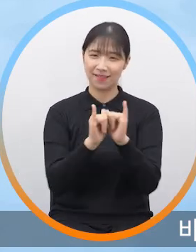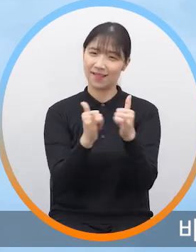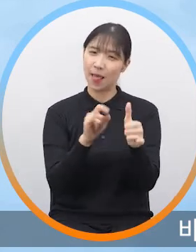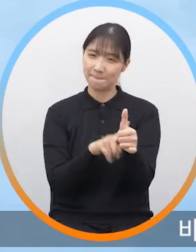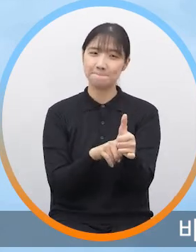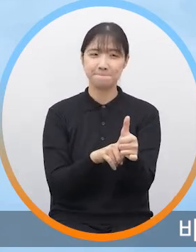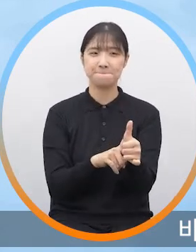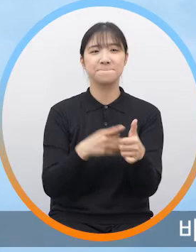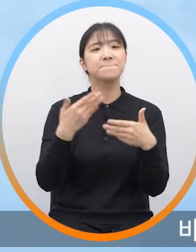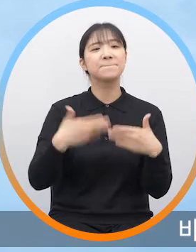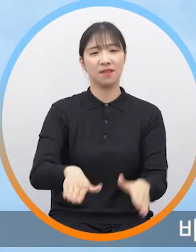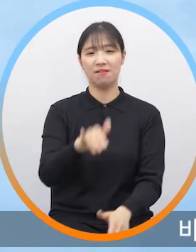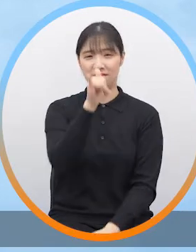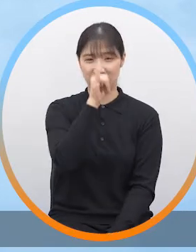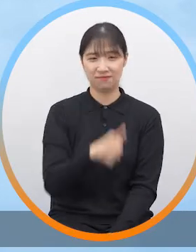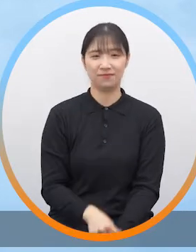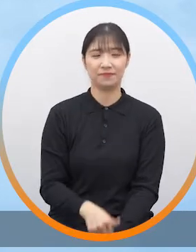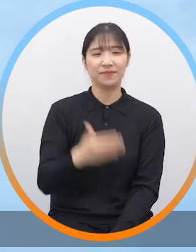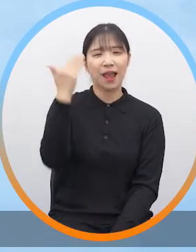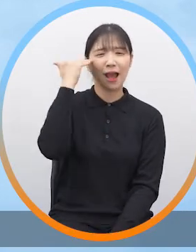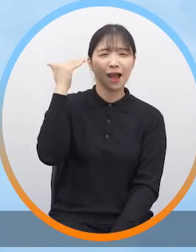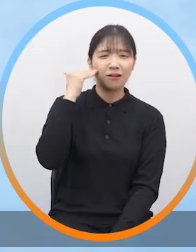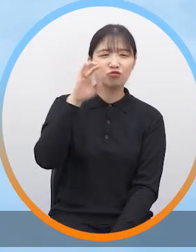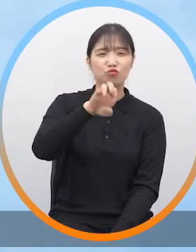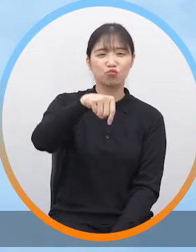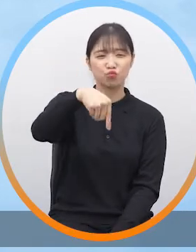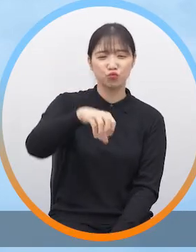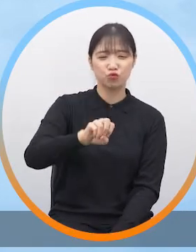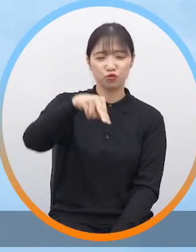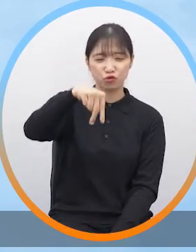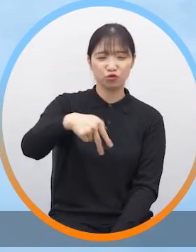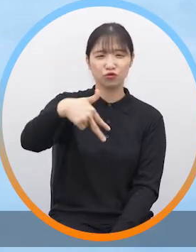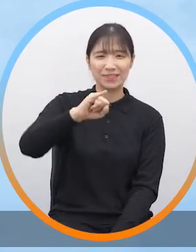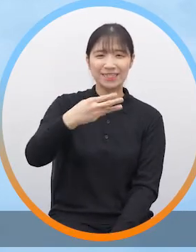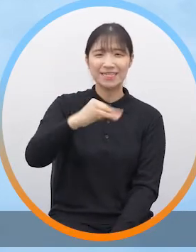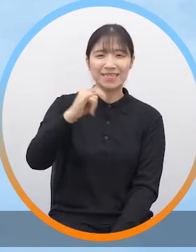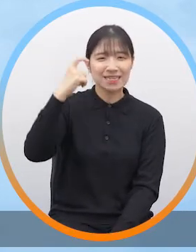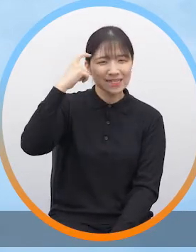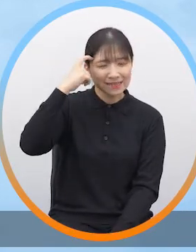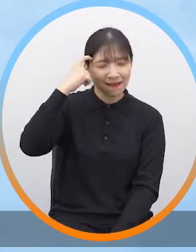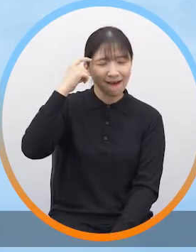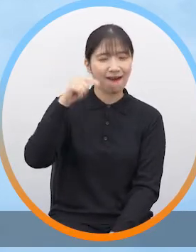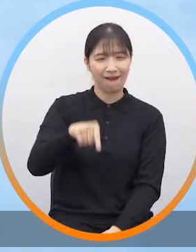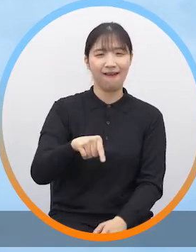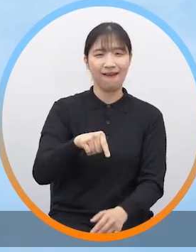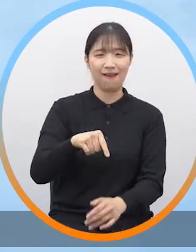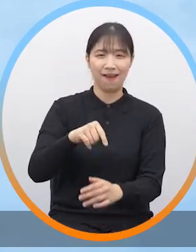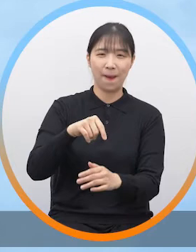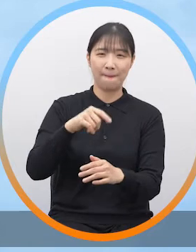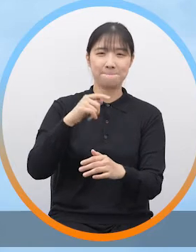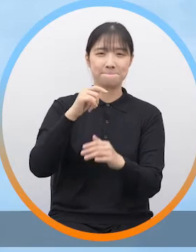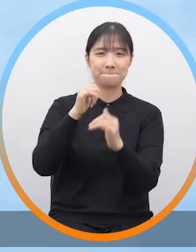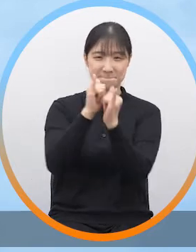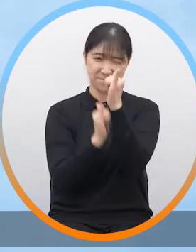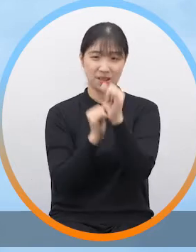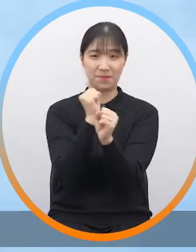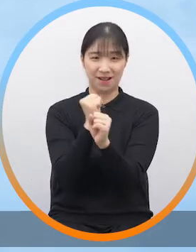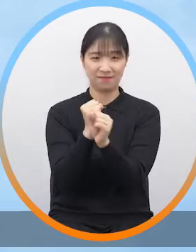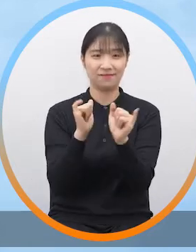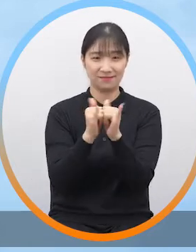자랑할 만한 인물이 태어납니다. 우리나라 풍수지리사상의 이론화를 시킨 분이죠.